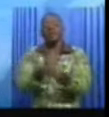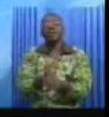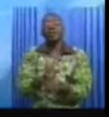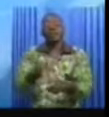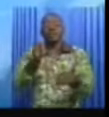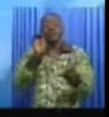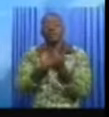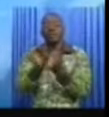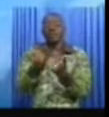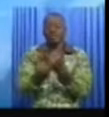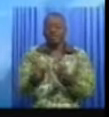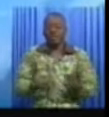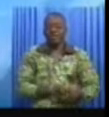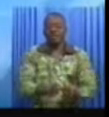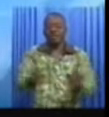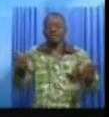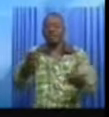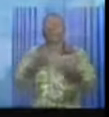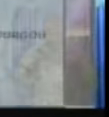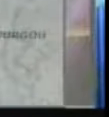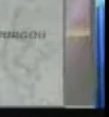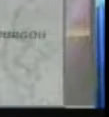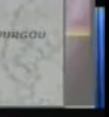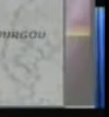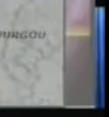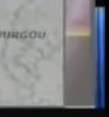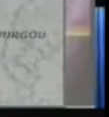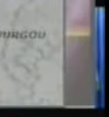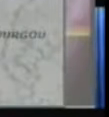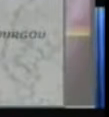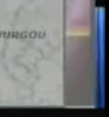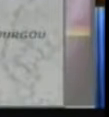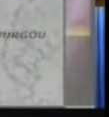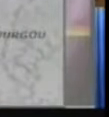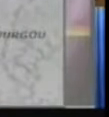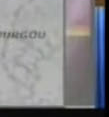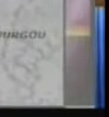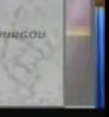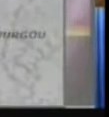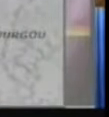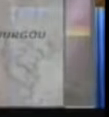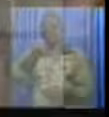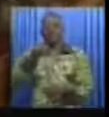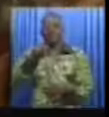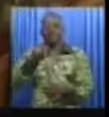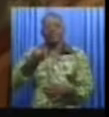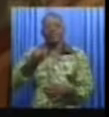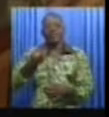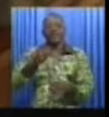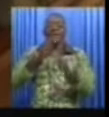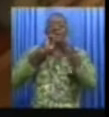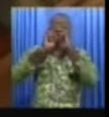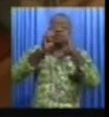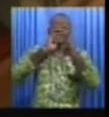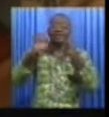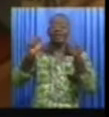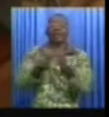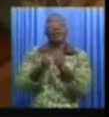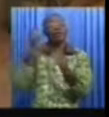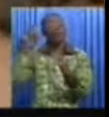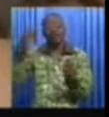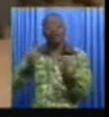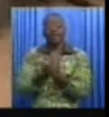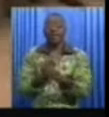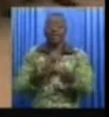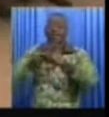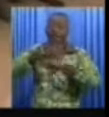n'ont pas manqué également de revenir sur le coup du Sénat. Pélagie Sawadogo. Les échanges avec les forces vives de